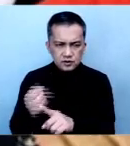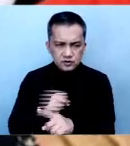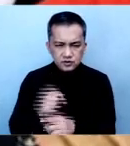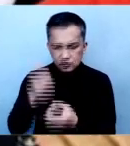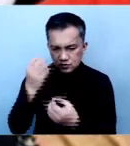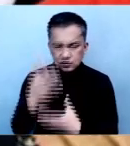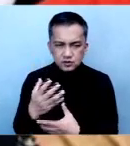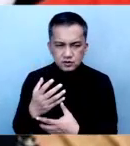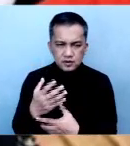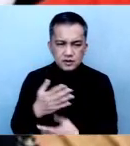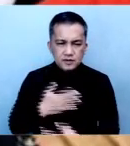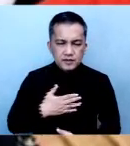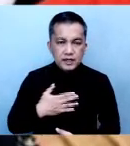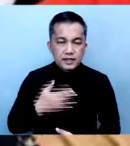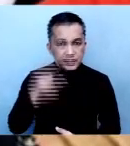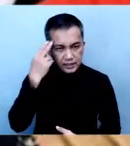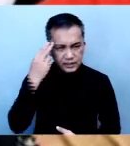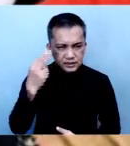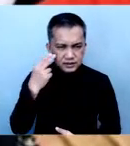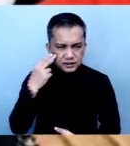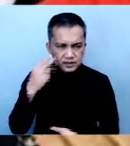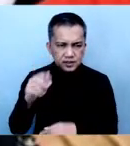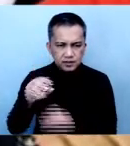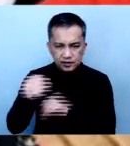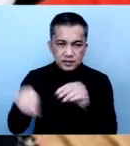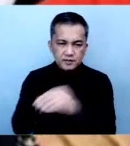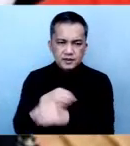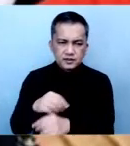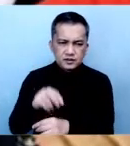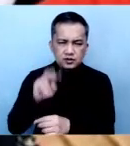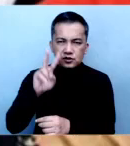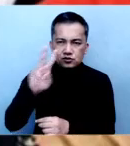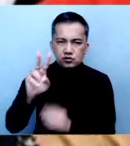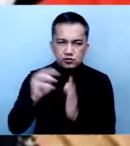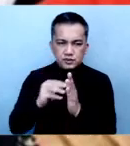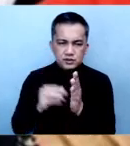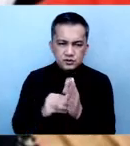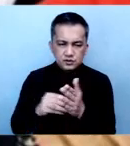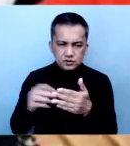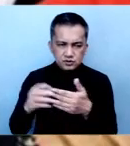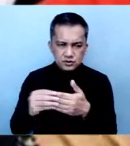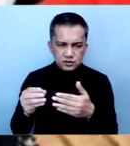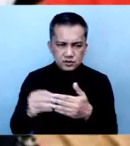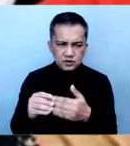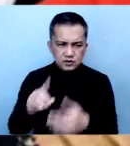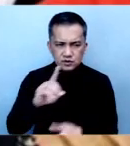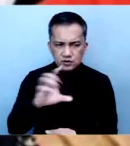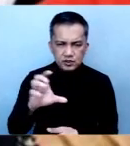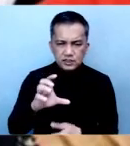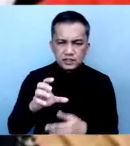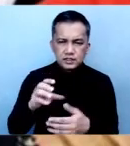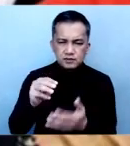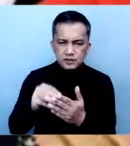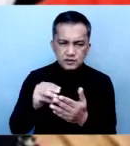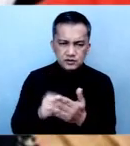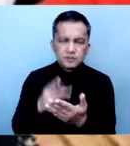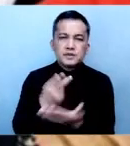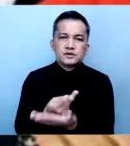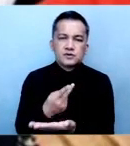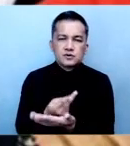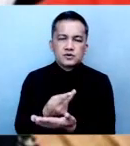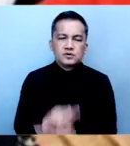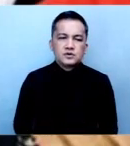ulo ko po ngayon may patong na 2 million do or PH million ang